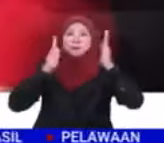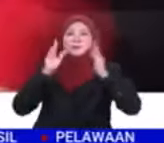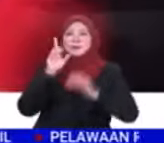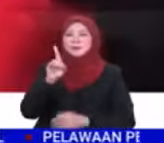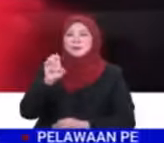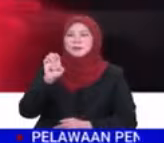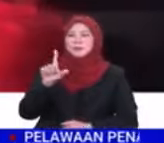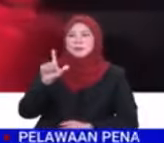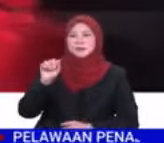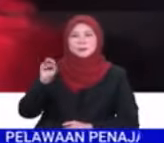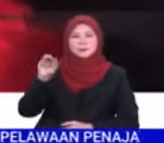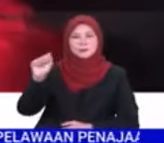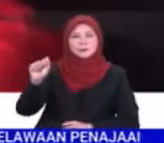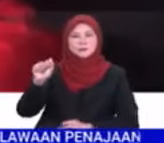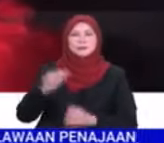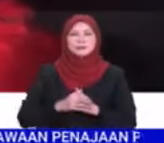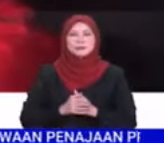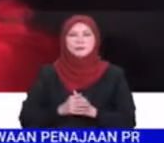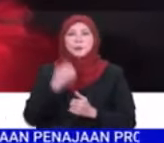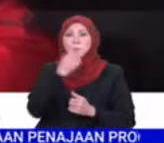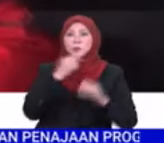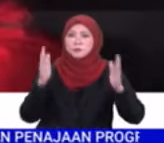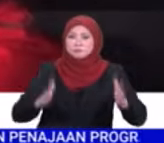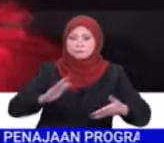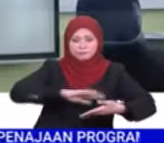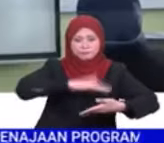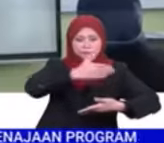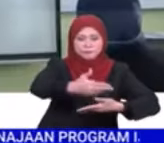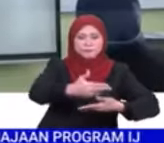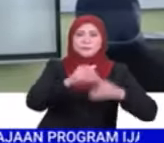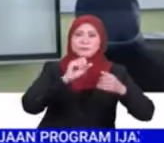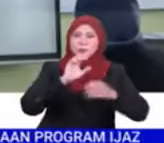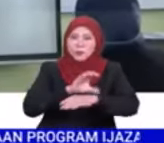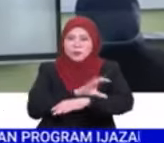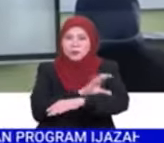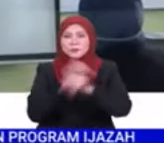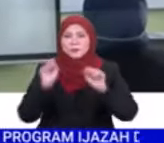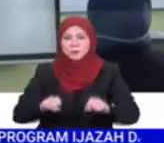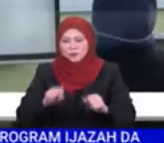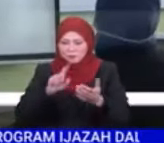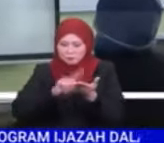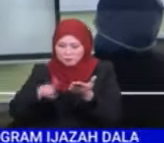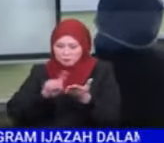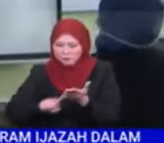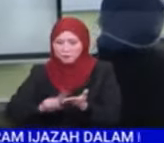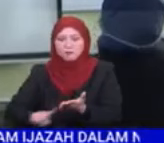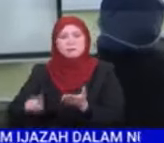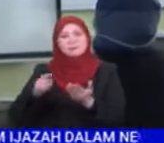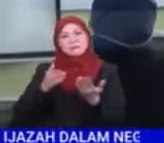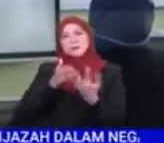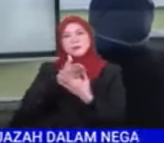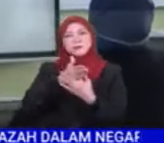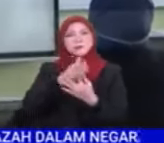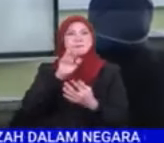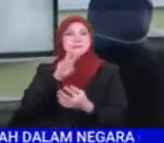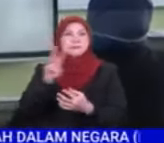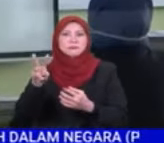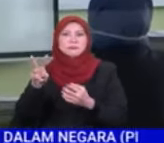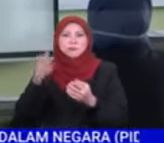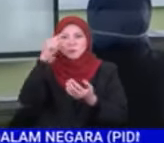Delima. Murid yang mempunyai peranti boleh mengakses buku teks digital bagi memudahkan pembelajaran mereka.